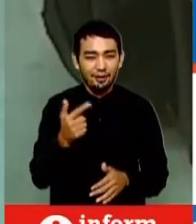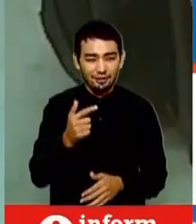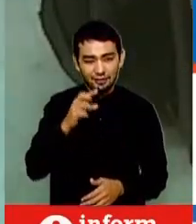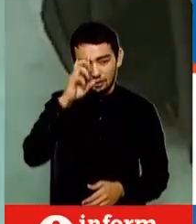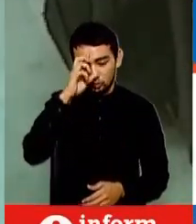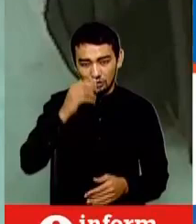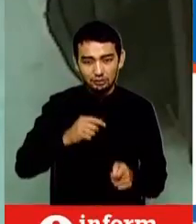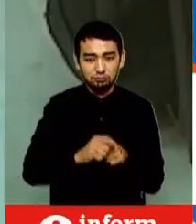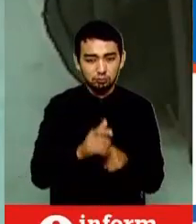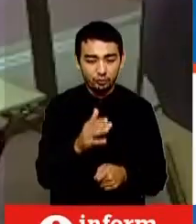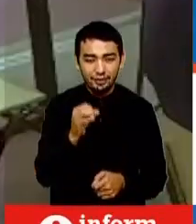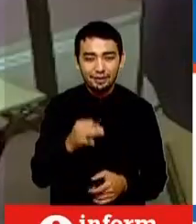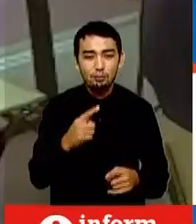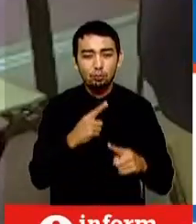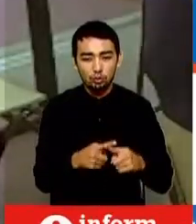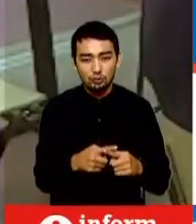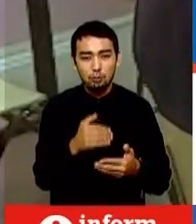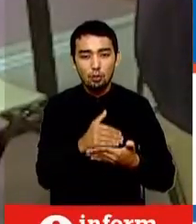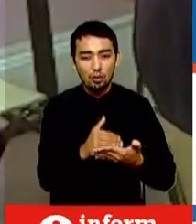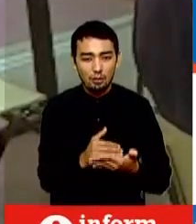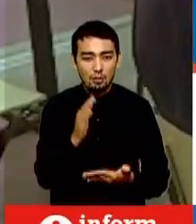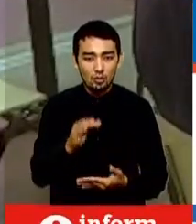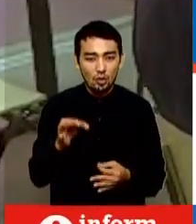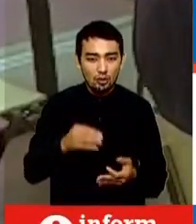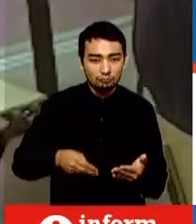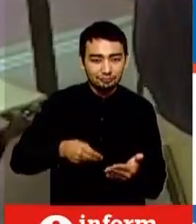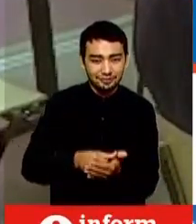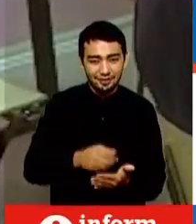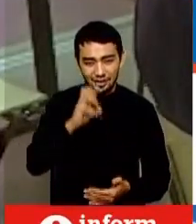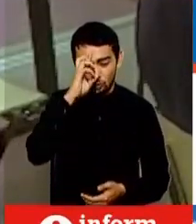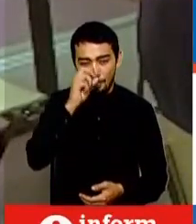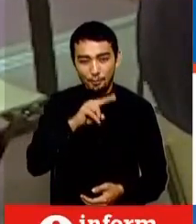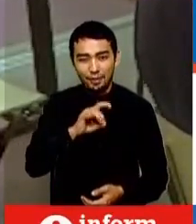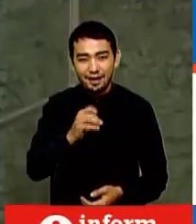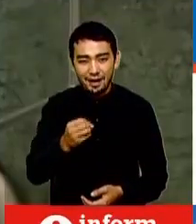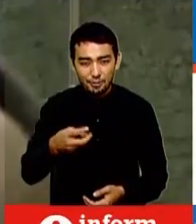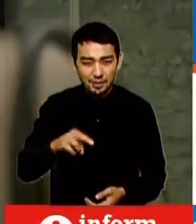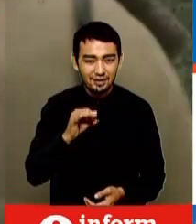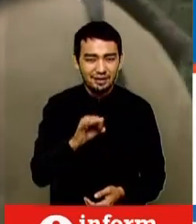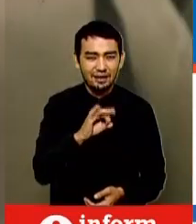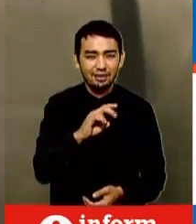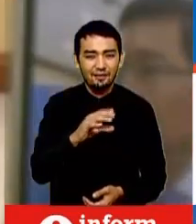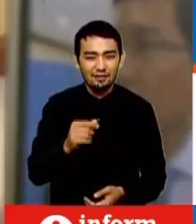государством. Дополнительно программа предусмотрит меры по выплате государственной премии и инвестдохода.